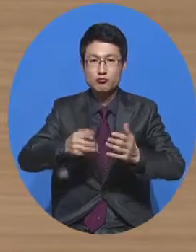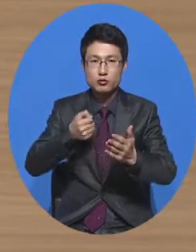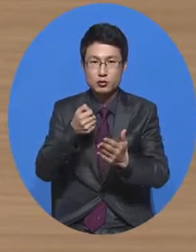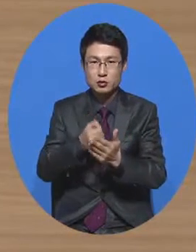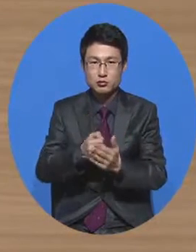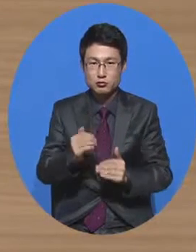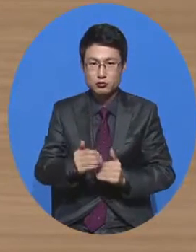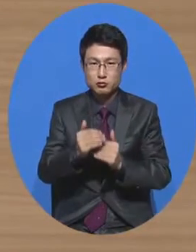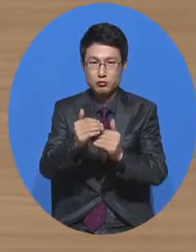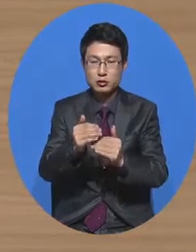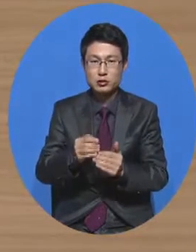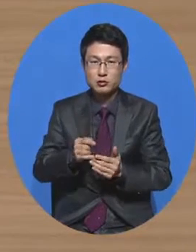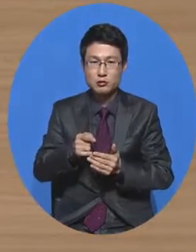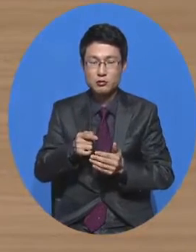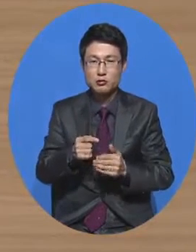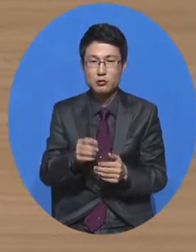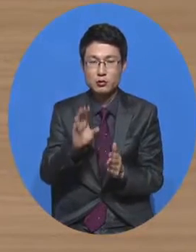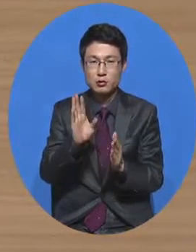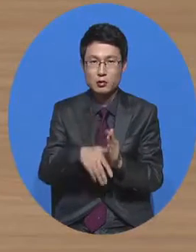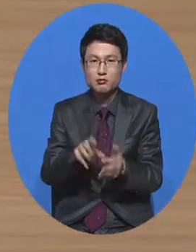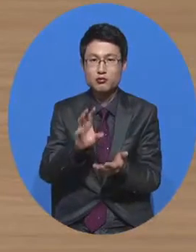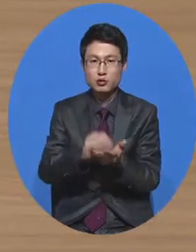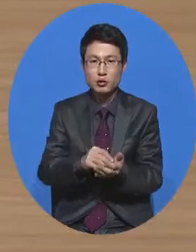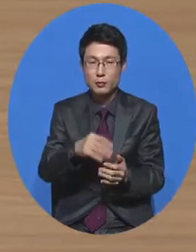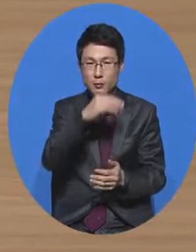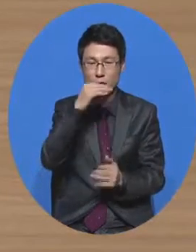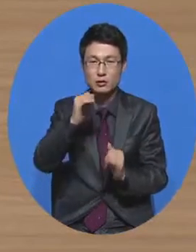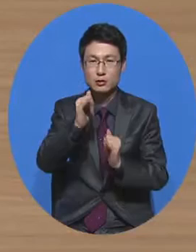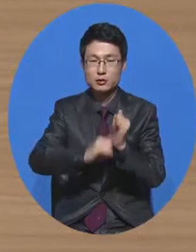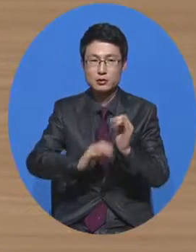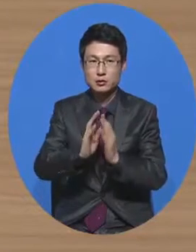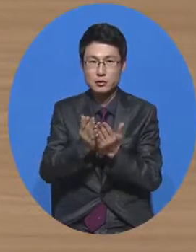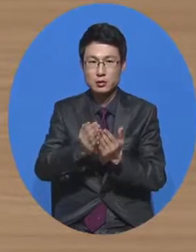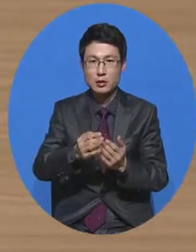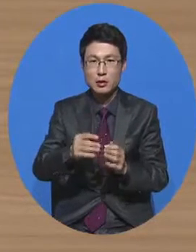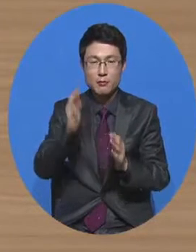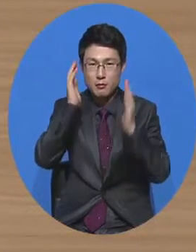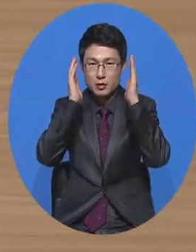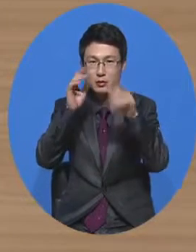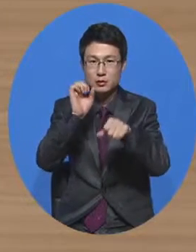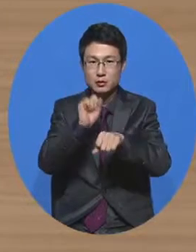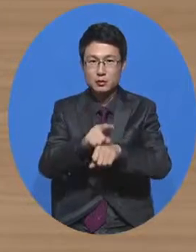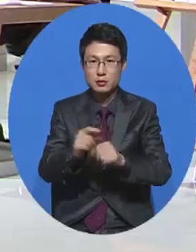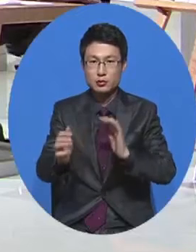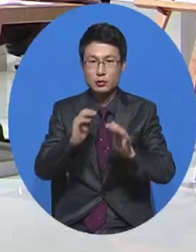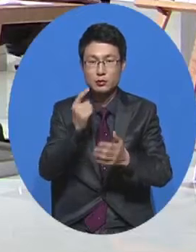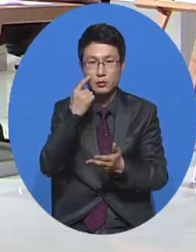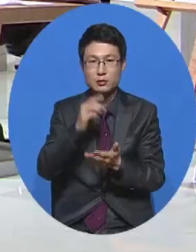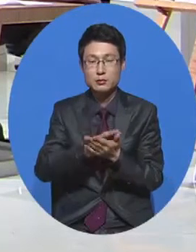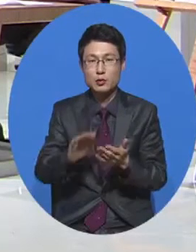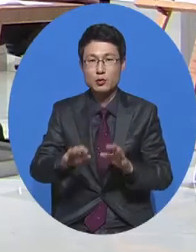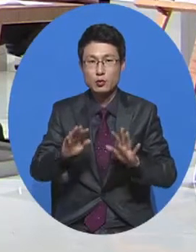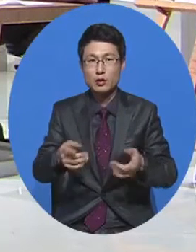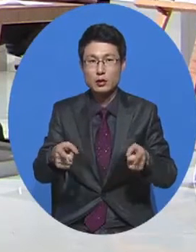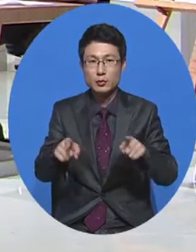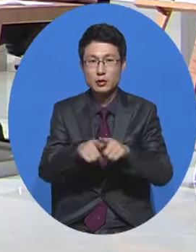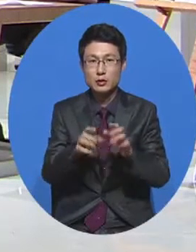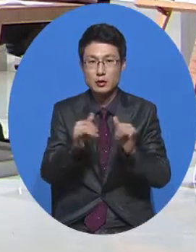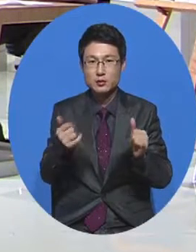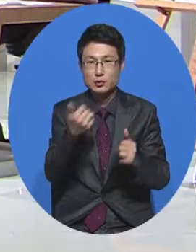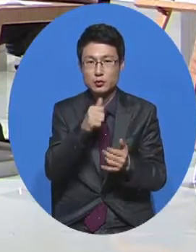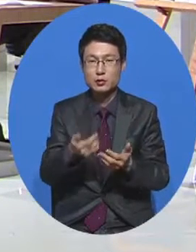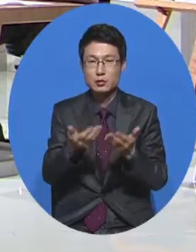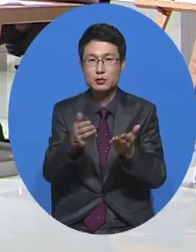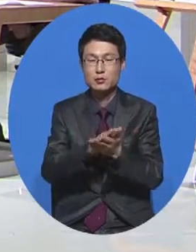과정상의 문제점과 올바른 역사교육의 방향성 까지 논의해 보겠습니다 그럼 오늘 함께하실 분들을